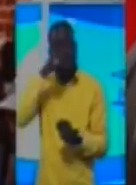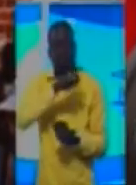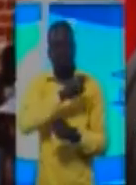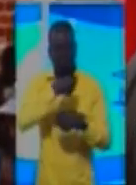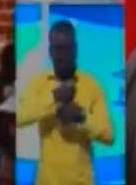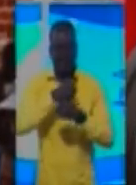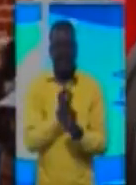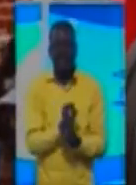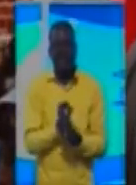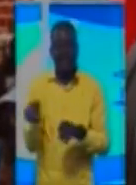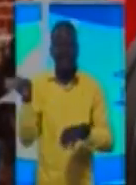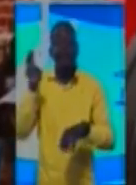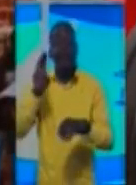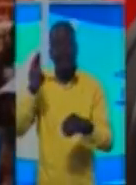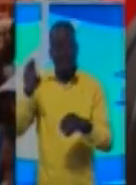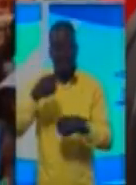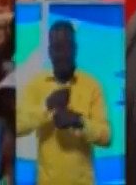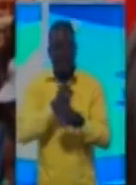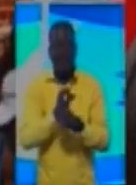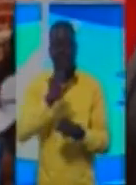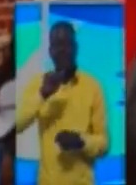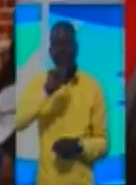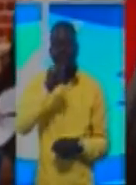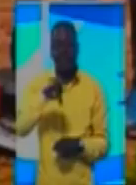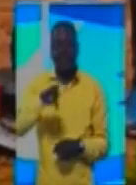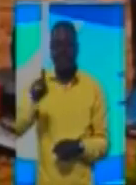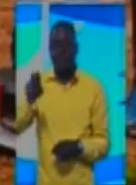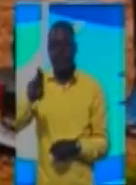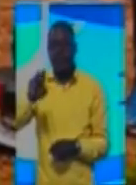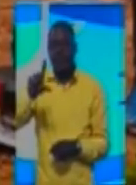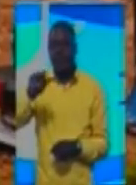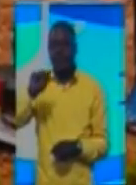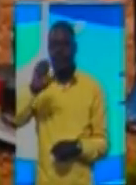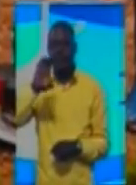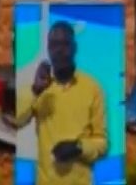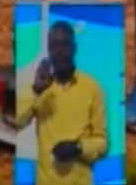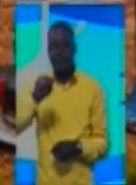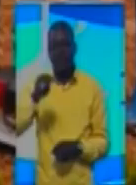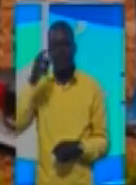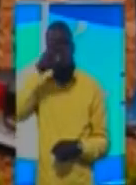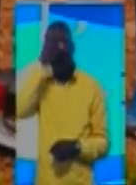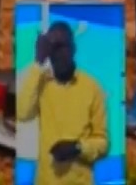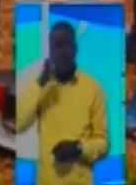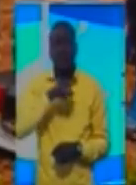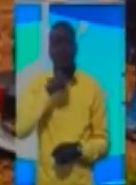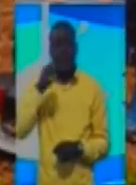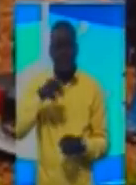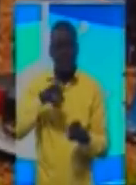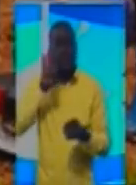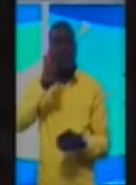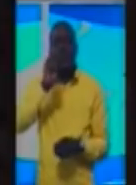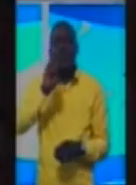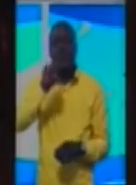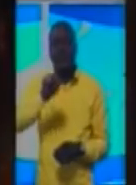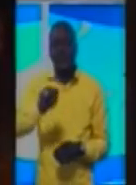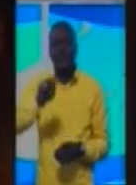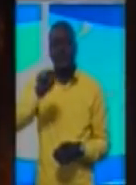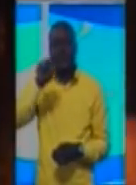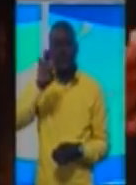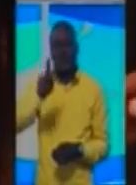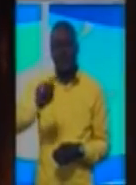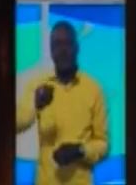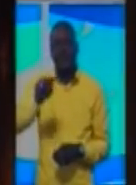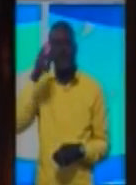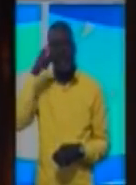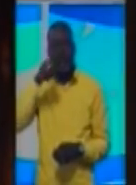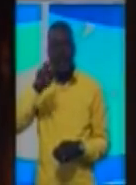de créer des applications, administrer un réseau et système. Désormais nanti du brevet professionnel de technicien et du